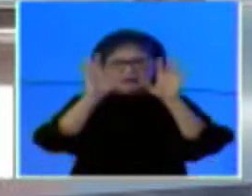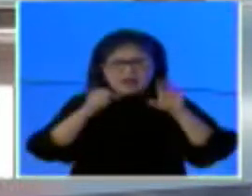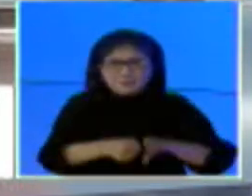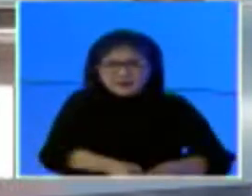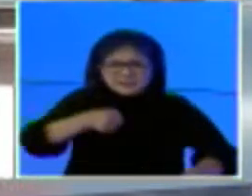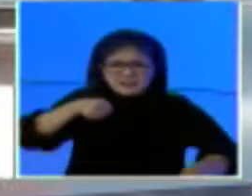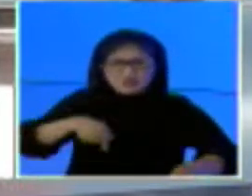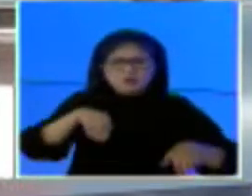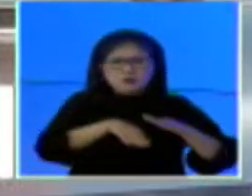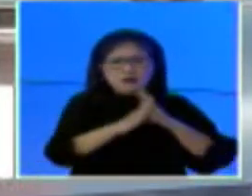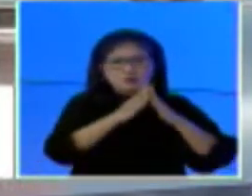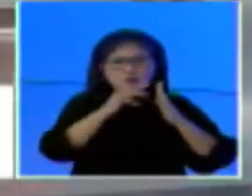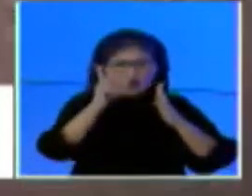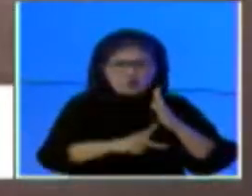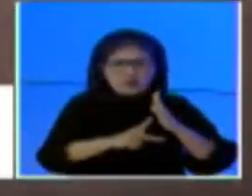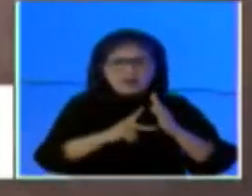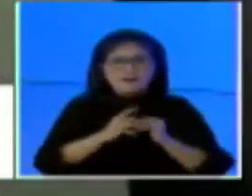rumah kontrakan.